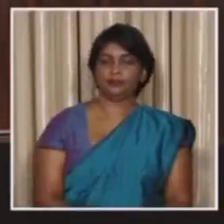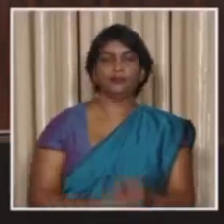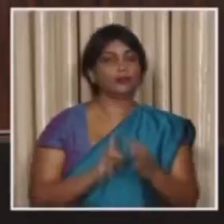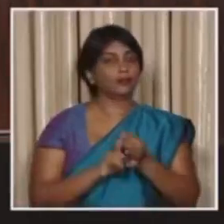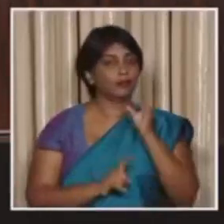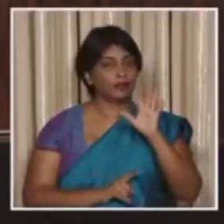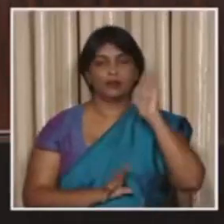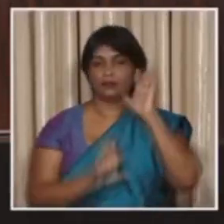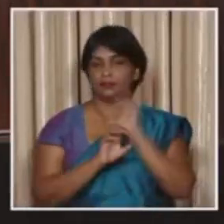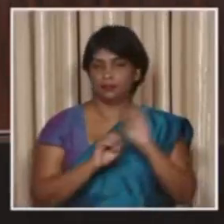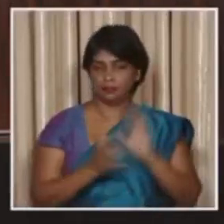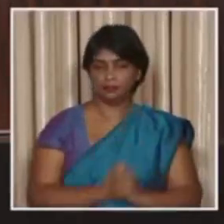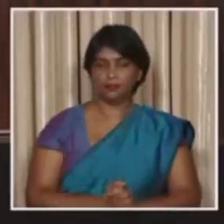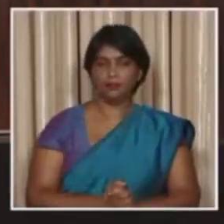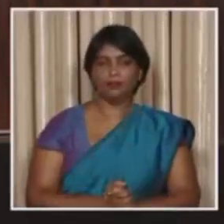ஜனாதிபத்தியமாகி பிரகாஷு.